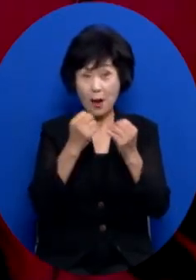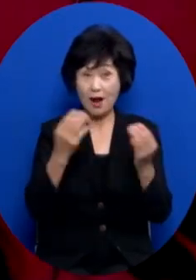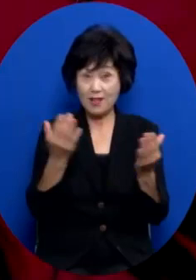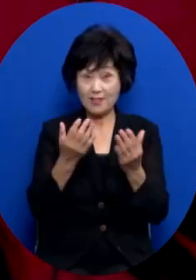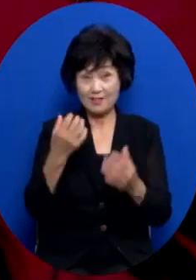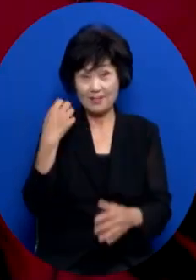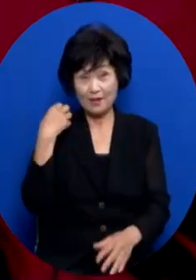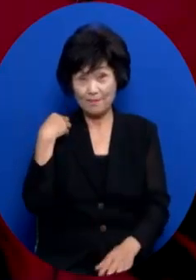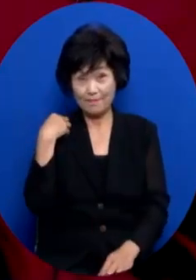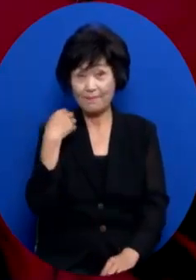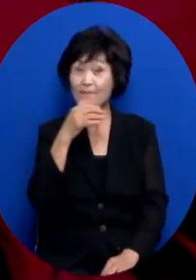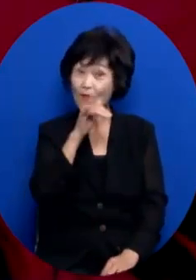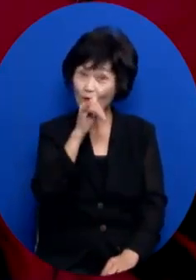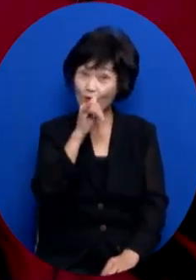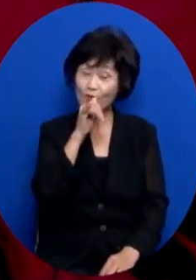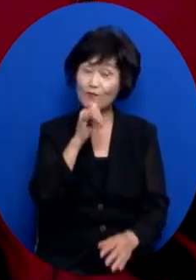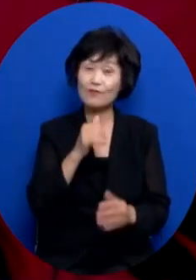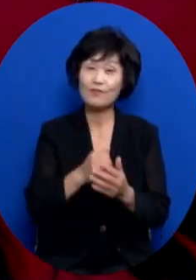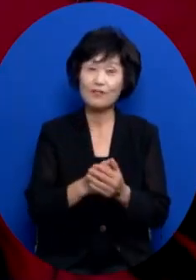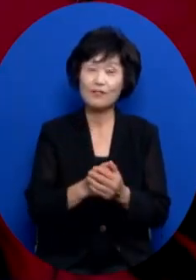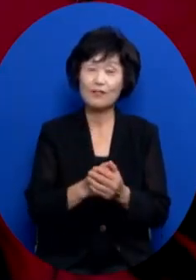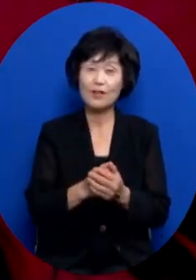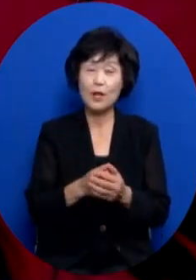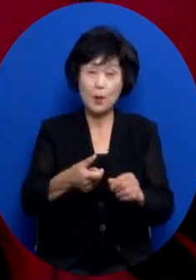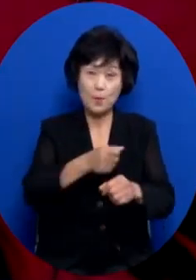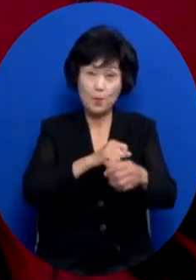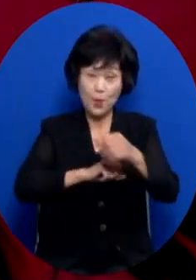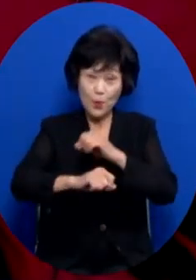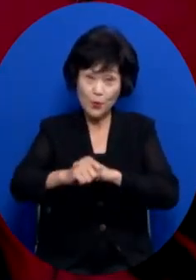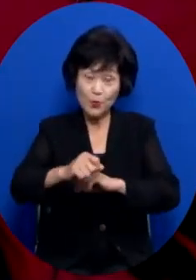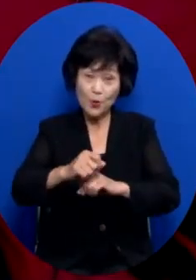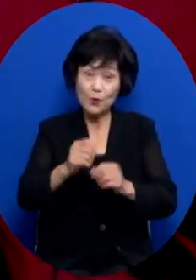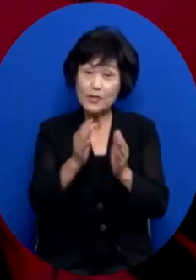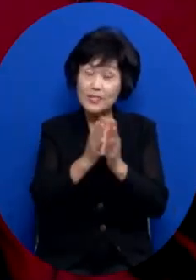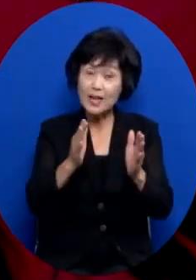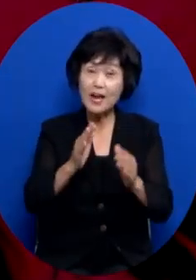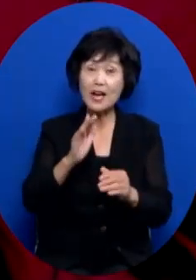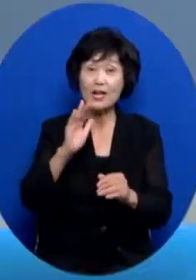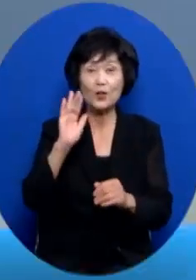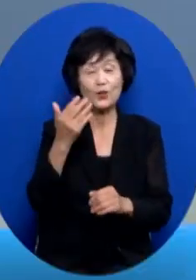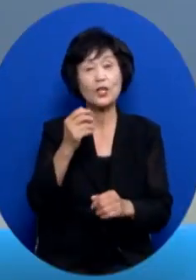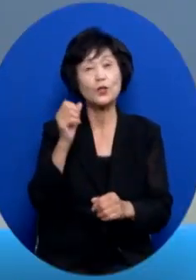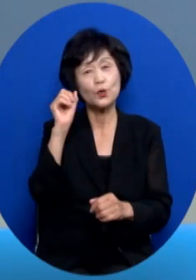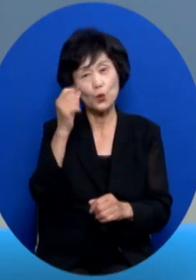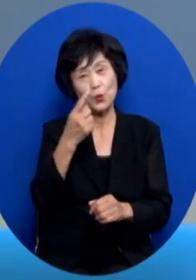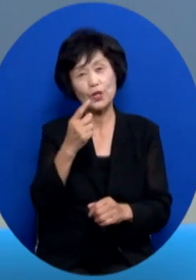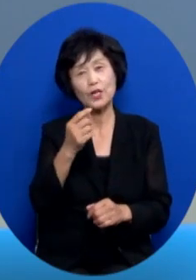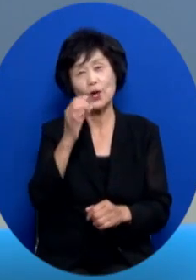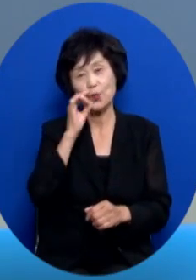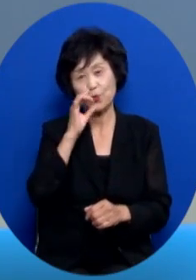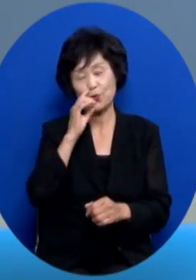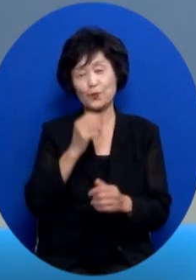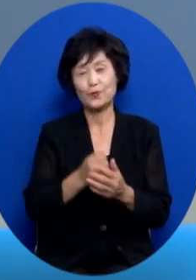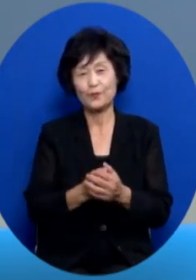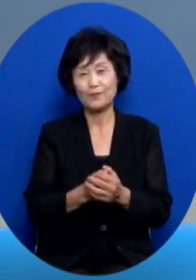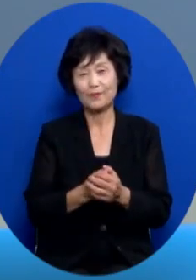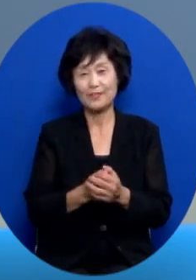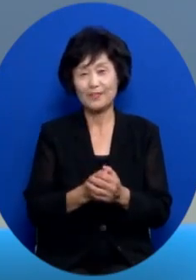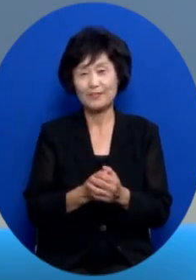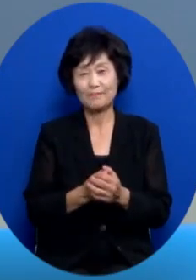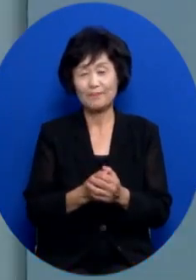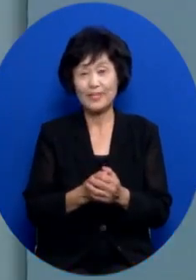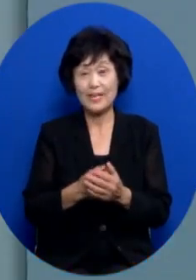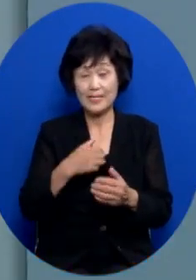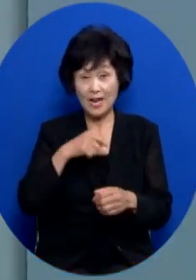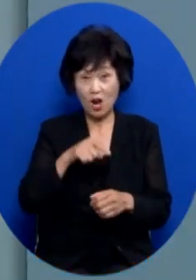"폭발적"이라는표현에딱맞는사역들을많이맡고계시네요. 당신이 이사역에본격적으로뛰어들게된계기가무엇인지궁금합니다. 이 사역에 본격적으로 뛰어들게 된 계기가 무엇인지 궁금합니다. 제가장동에